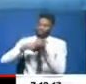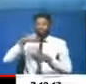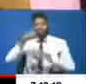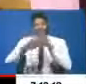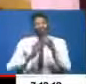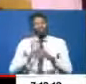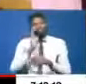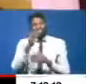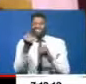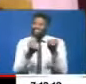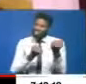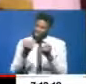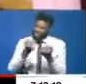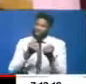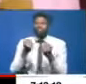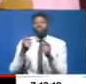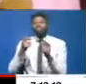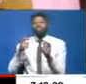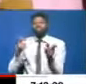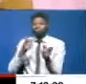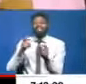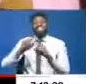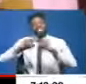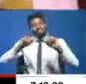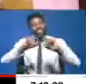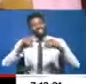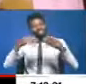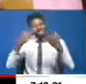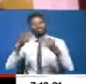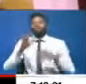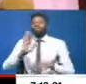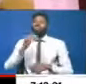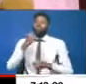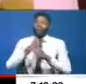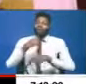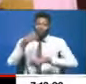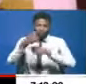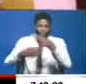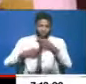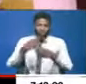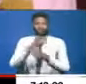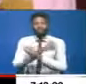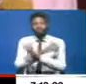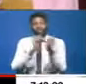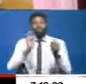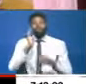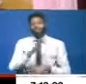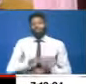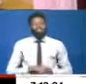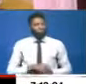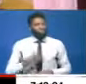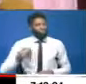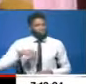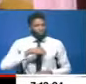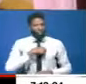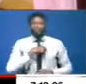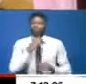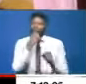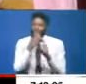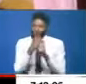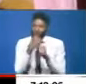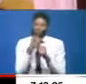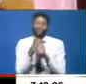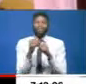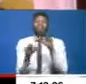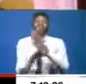yao vyema. We will do also everything that we can to ensure that we cater also